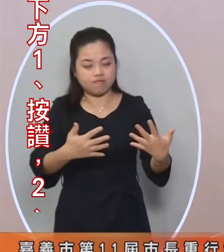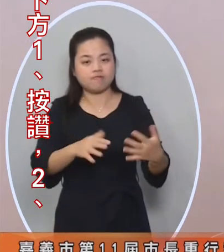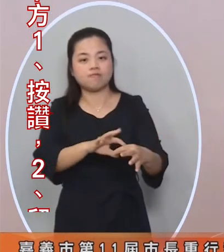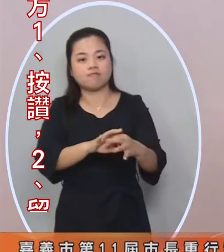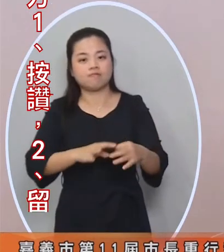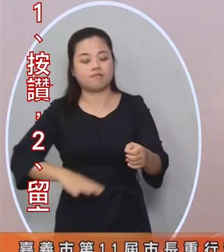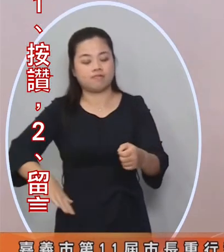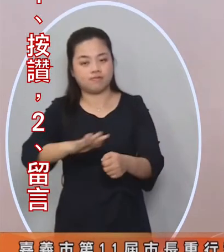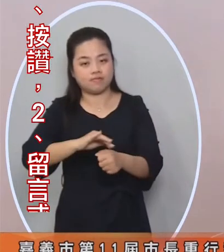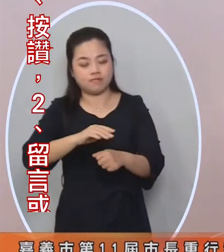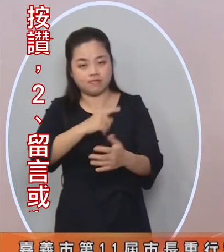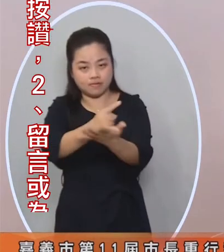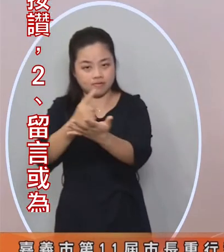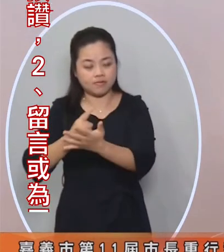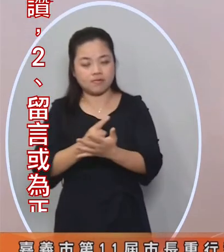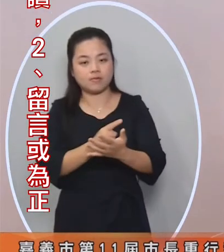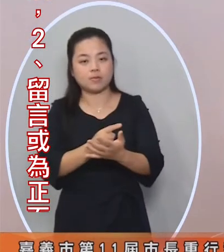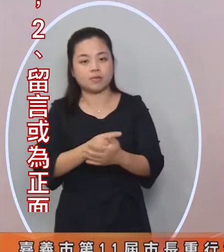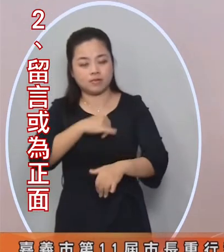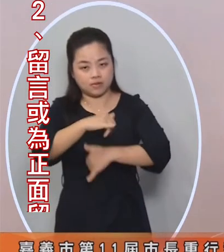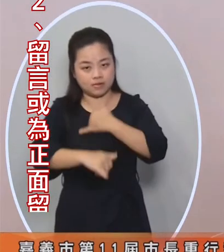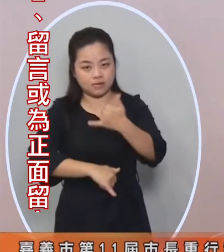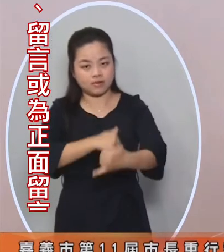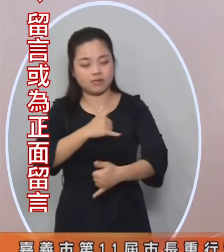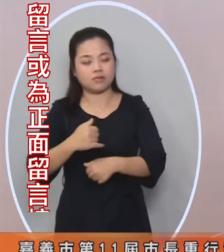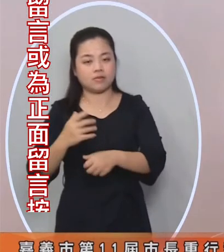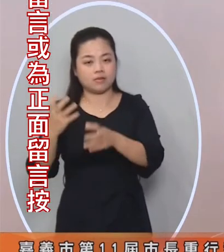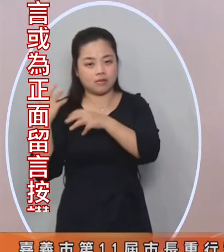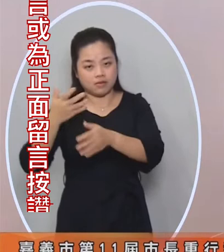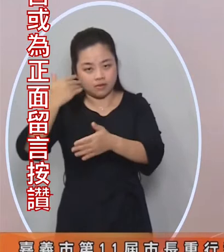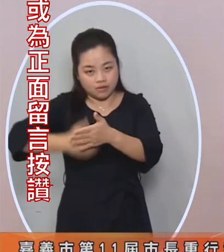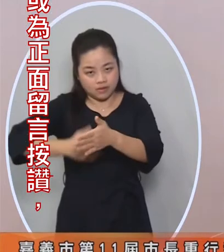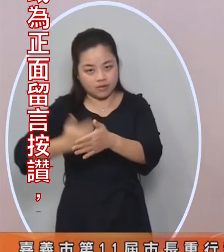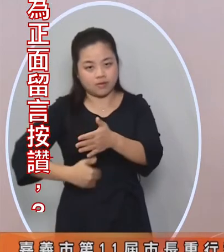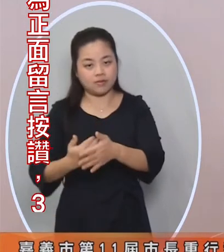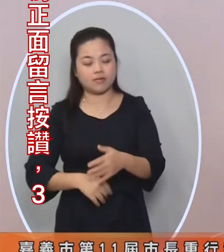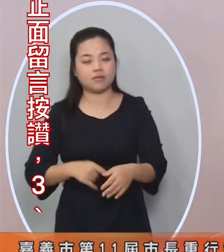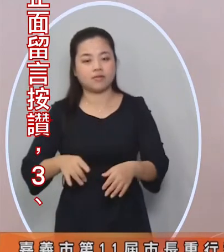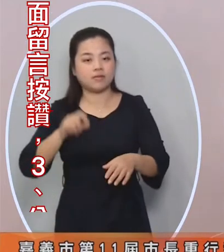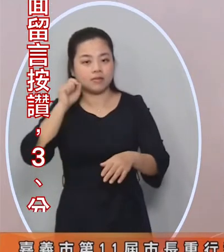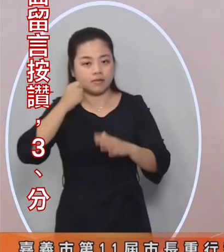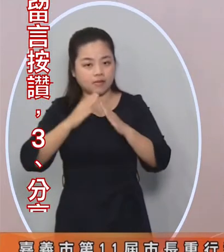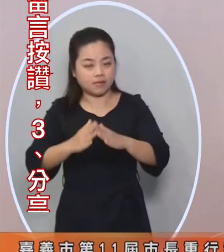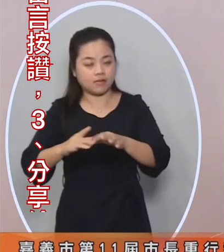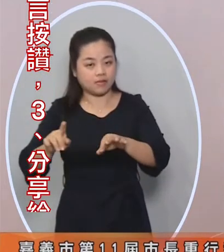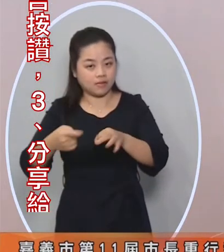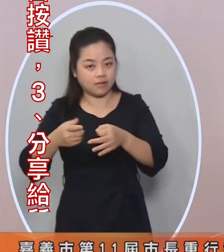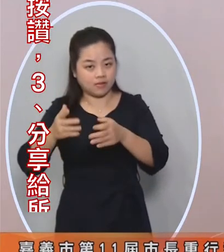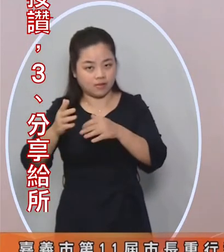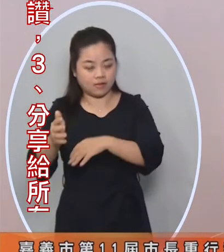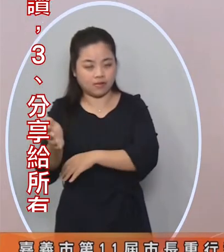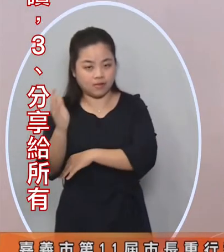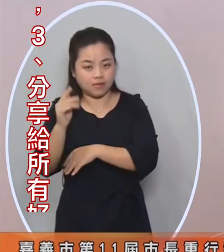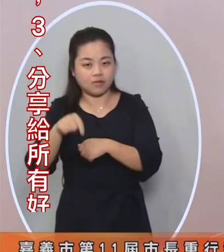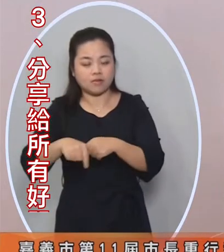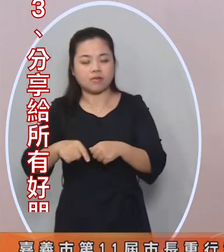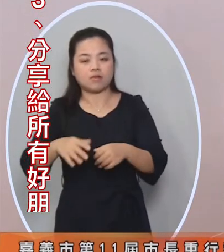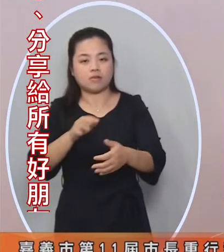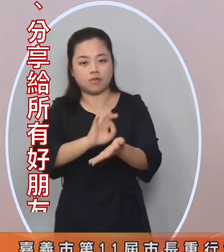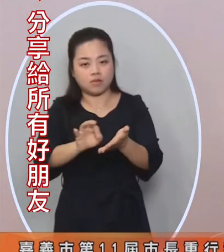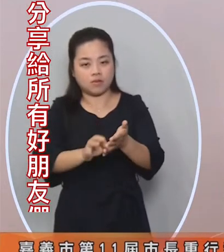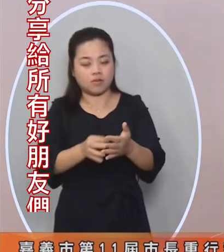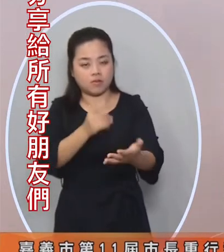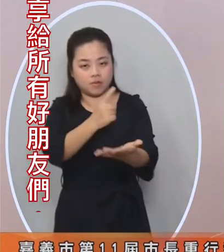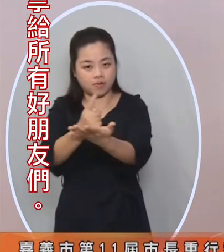那减轻民众的负担，这个就是应该要做的，因为嘉义市的财政就应该用在嘉义市民的身